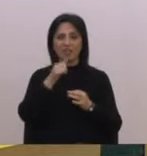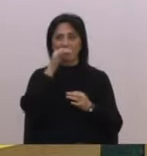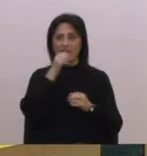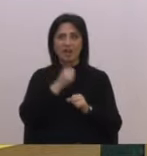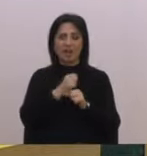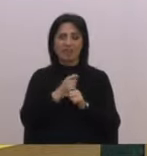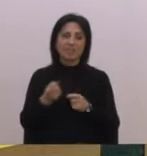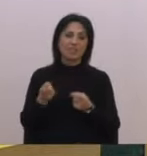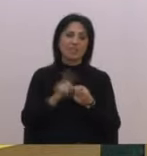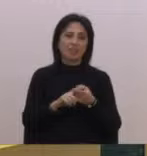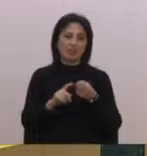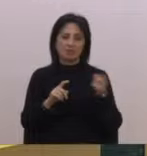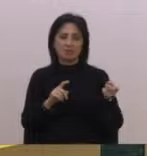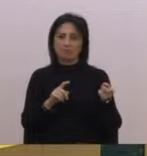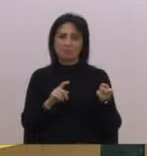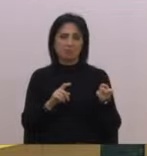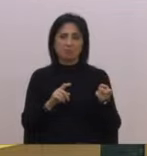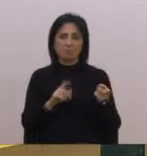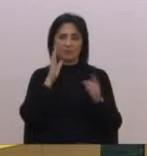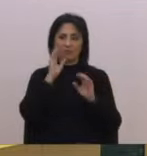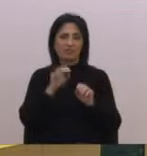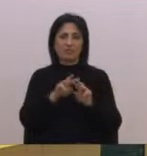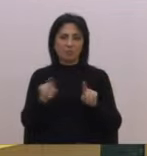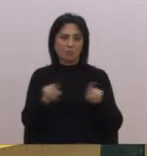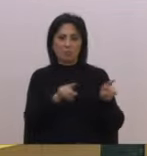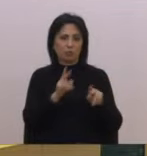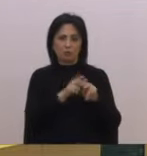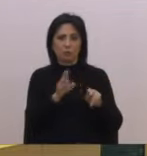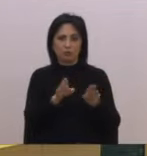მოახდენს გავლენას თავდაცვის სამინისტროს